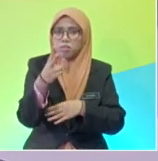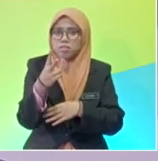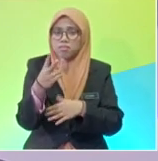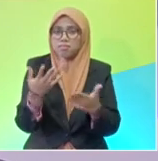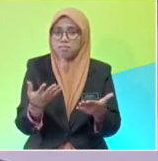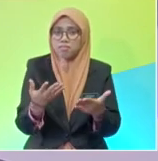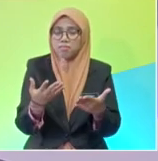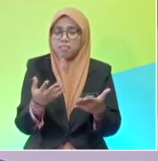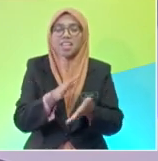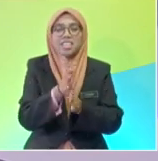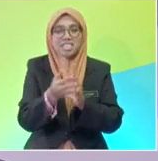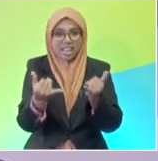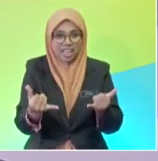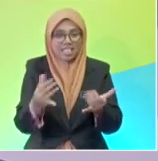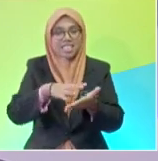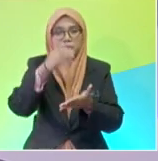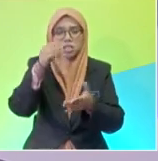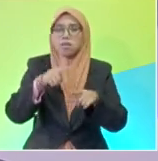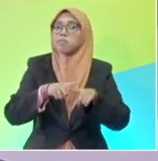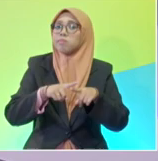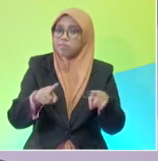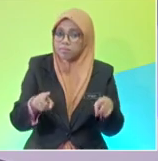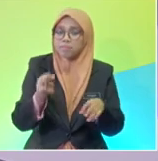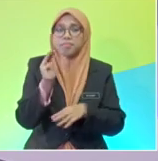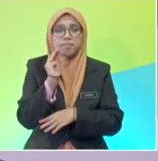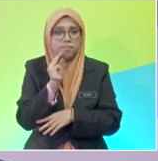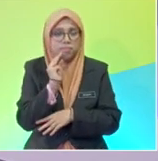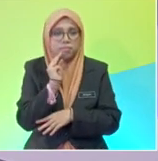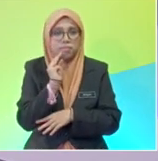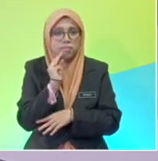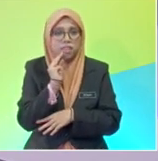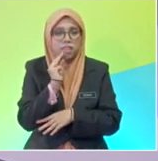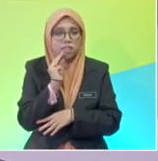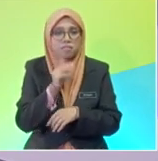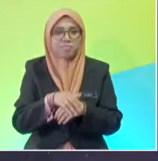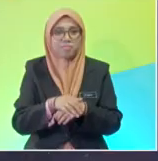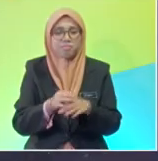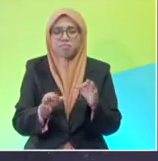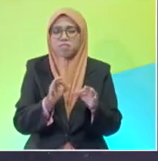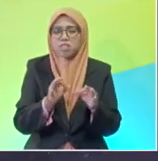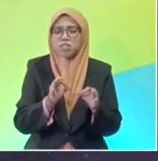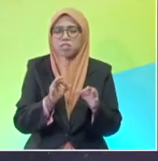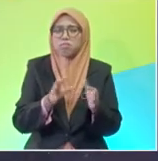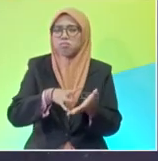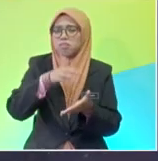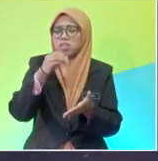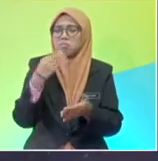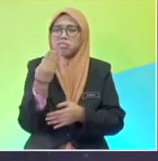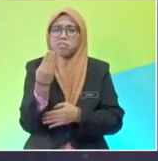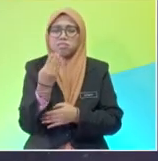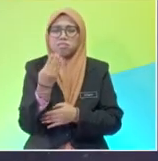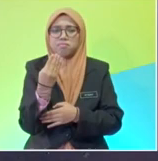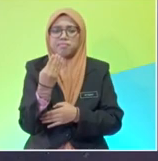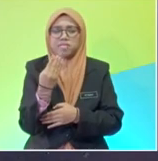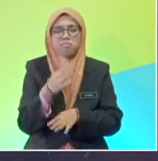belajar pada hari ini. Tapi Mira, ya cikgu. Kalau kita belajar je tu macam rasa tak seronok lah. Okey. Habis itu kita nak buat apa dulu cikgu?